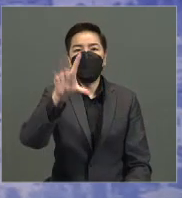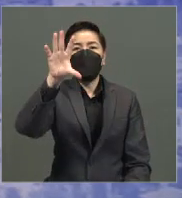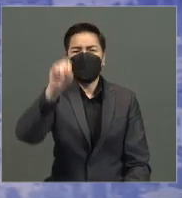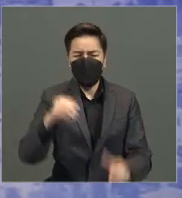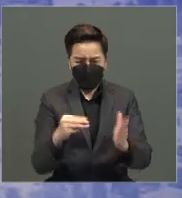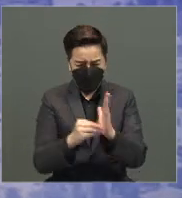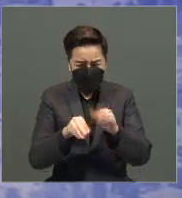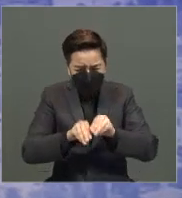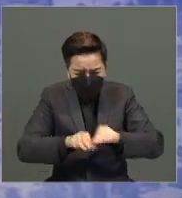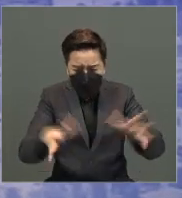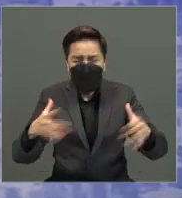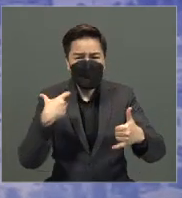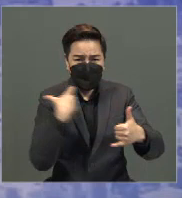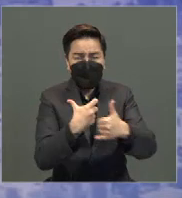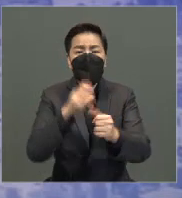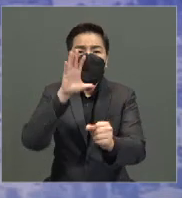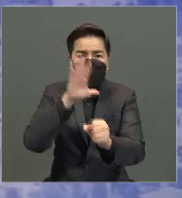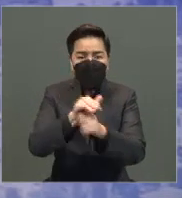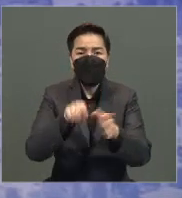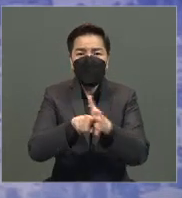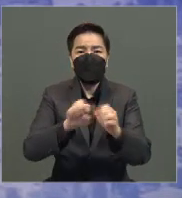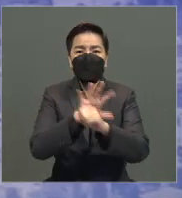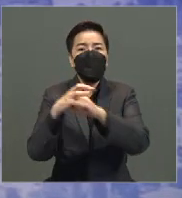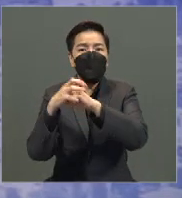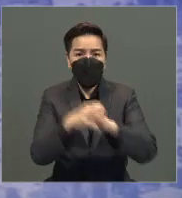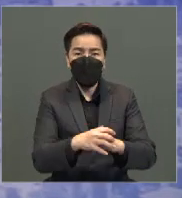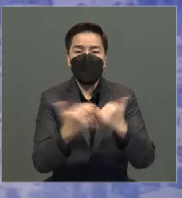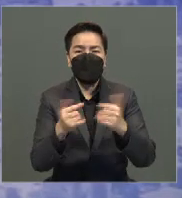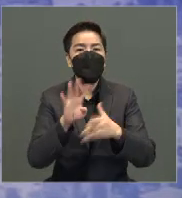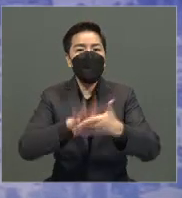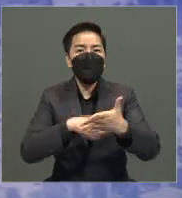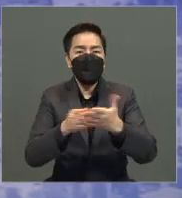สรรวัคซีนที่เพียงพอในการควบคุมการระบาดนะครับอันนี้คือแผนการกระจ